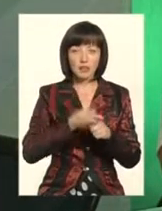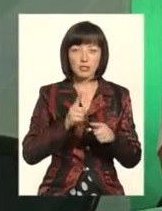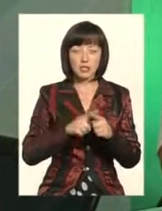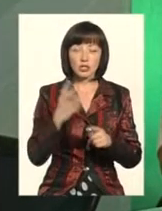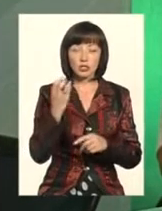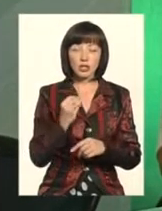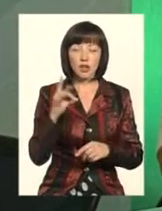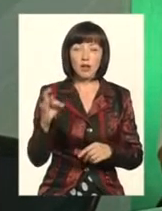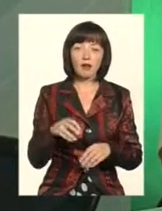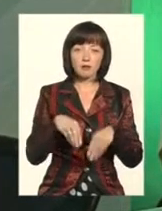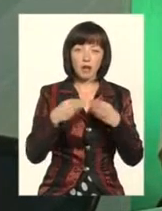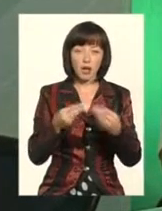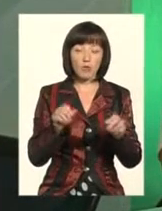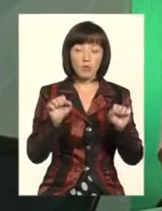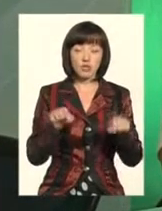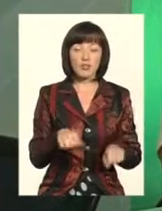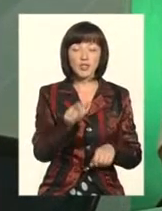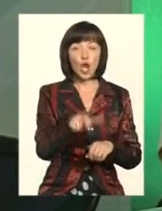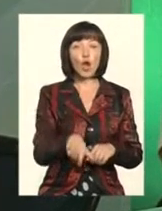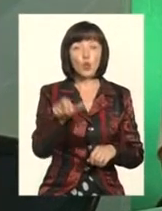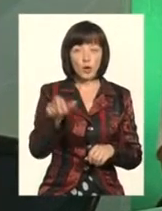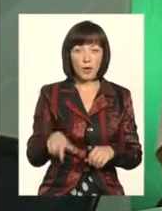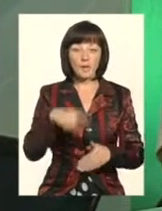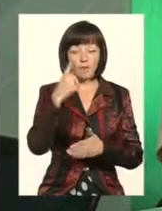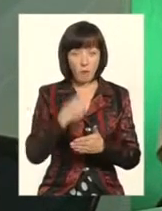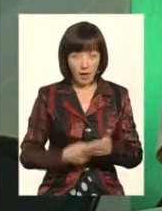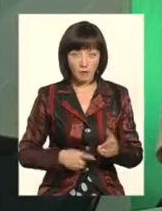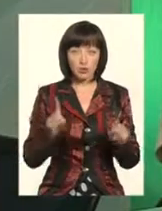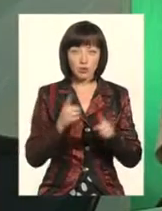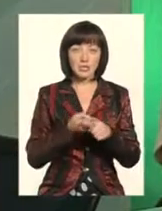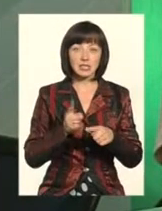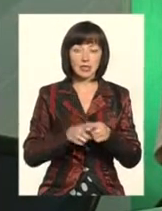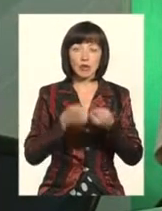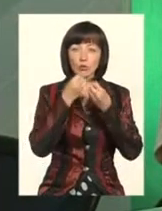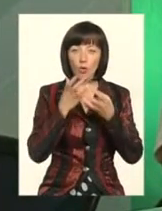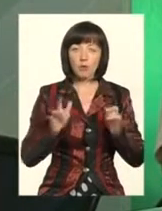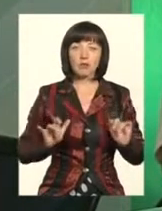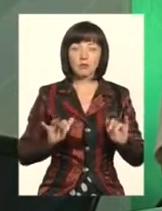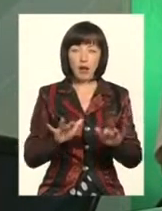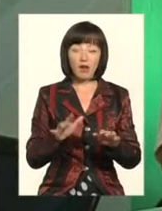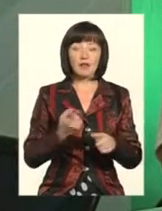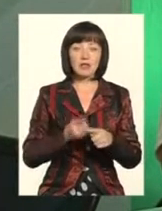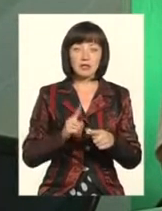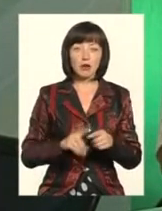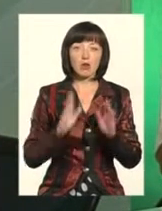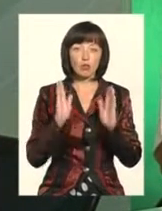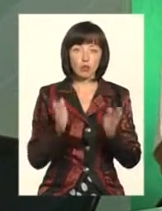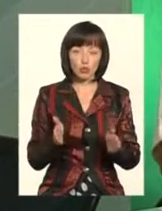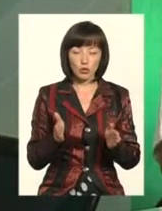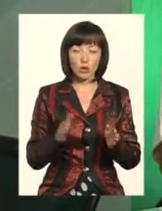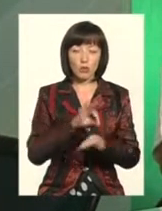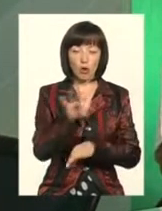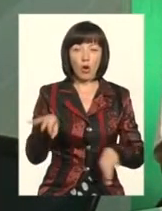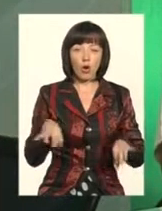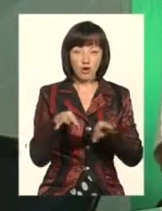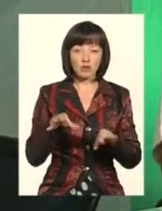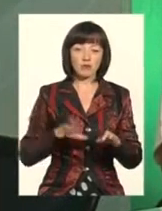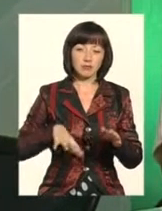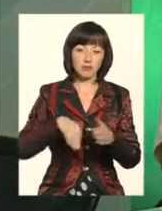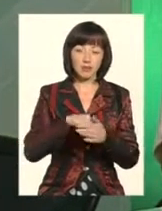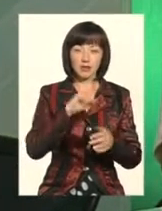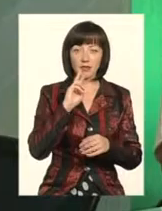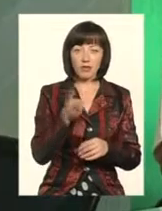раз дає можливість мешканцям переконатись в тому, що це добра справа, чи це буде цей проєкт окуповується